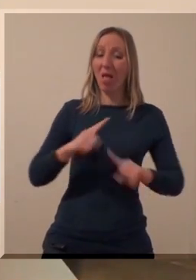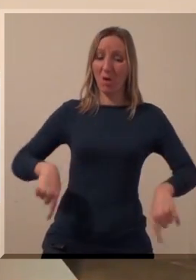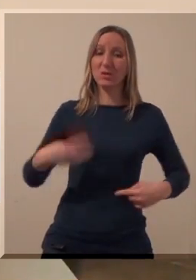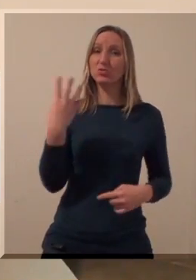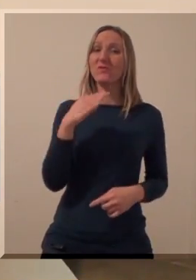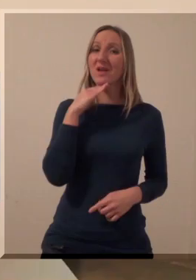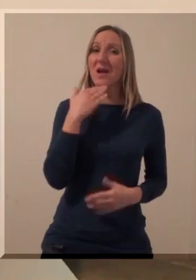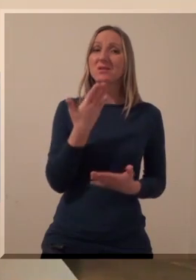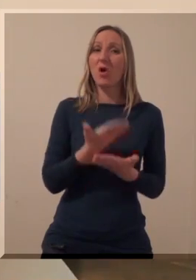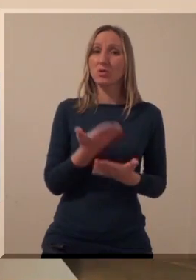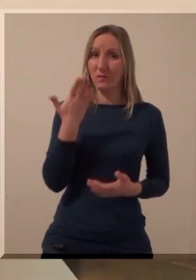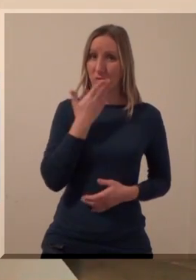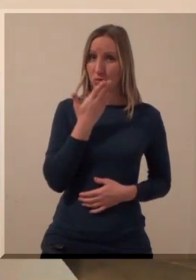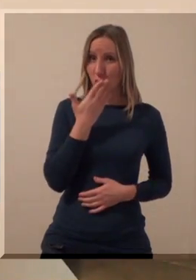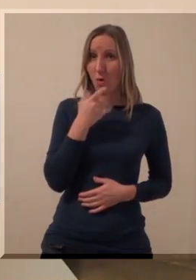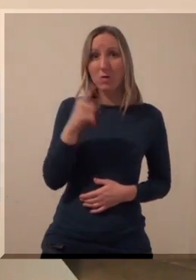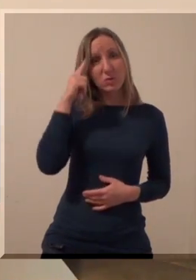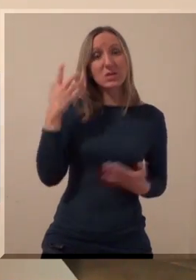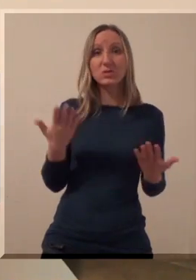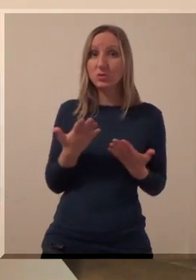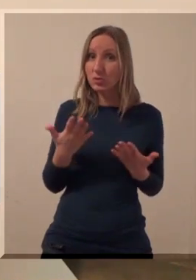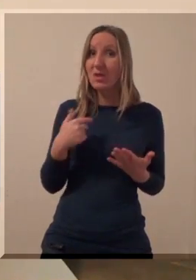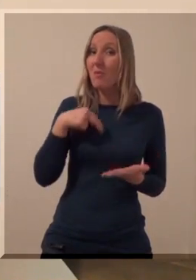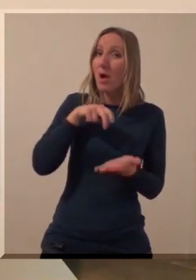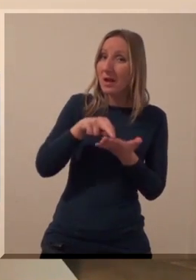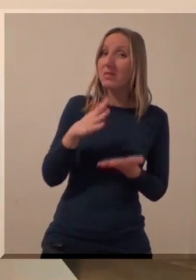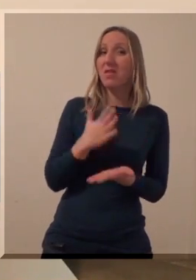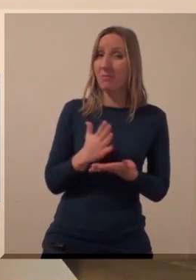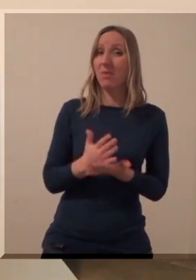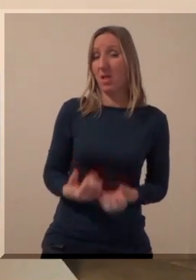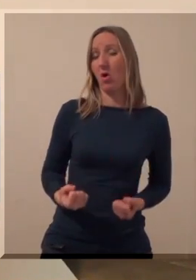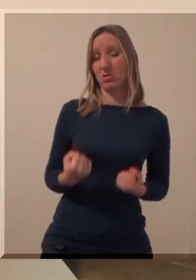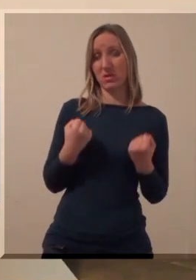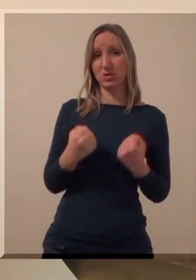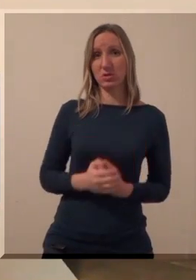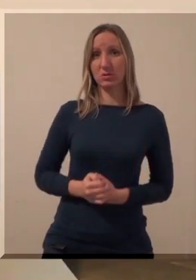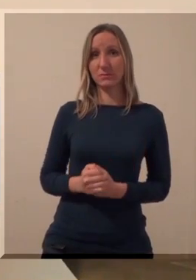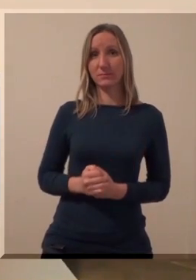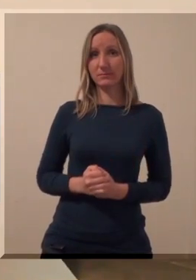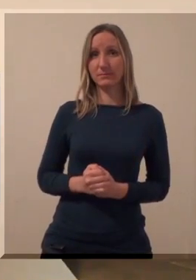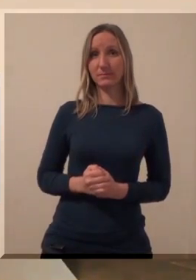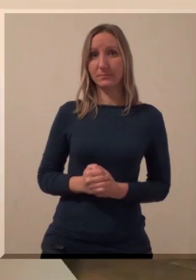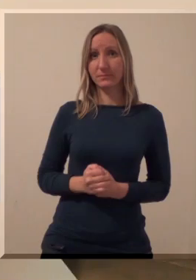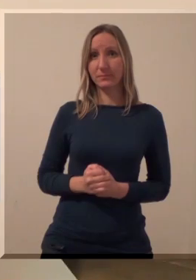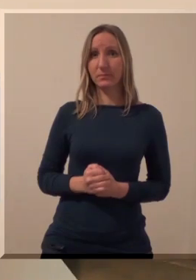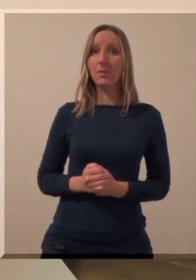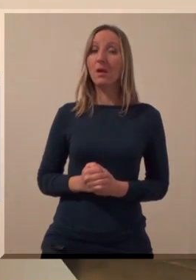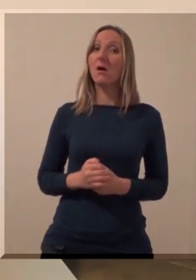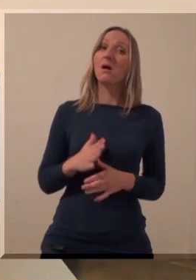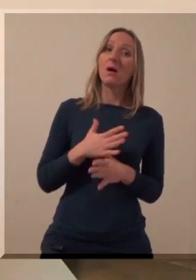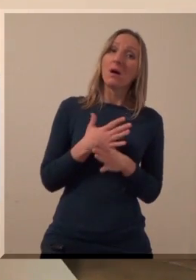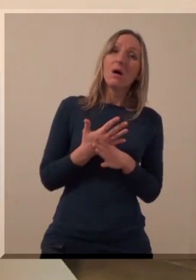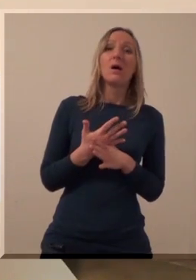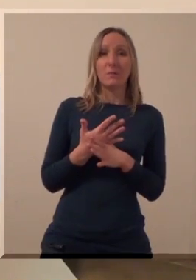u 4. razredu osnovne škole, a to znači da mi kretanje je bilo vrlo otežano. Međutim, prvo što